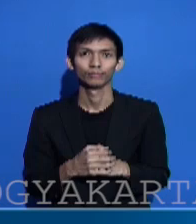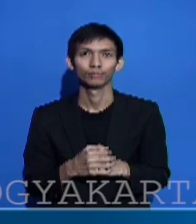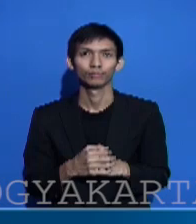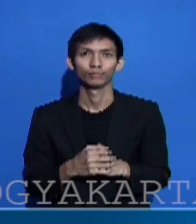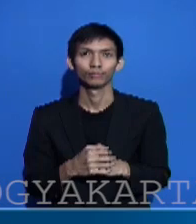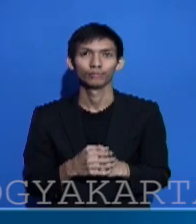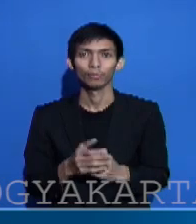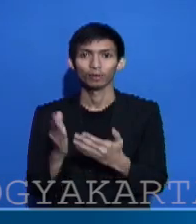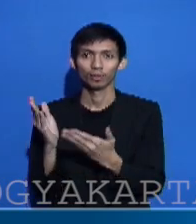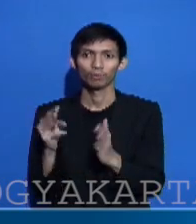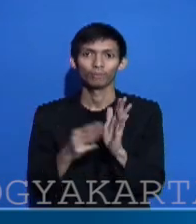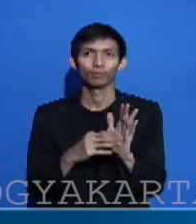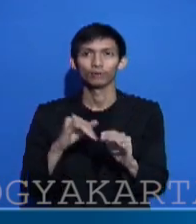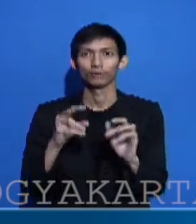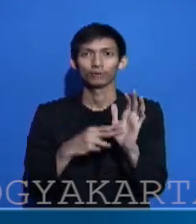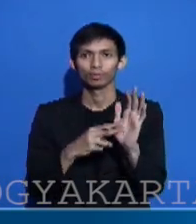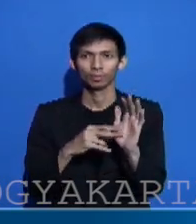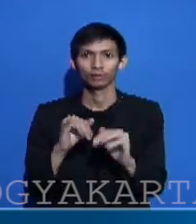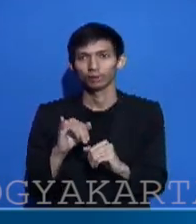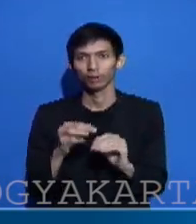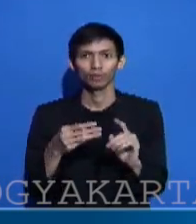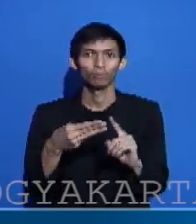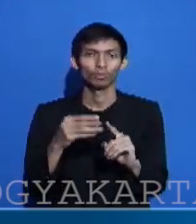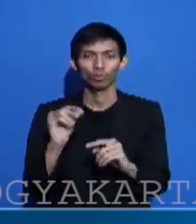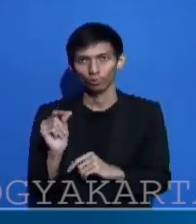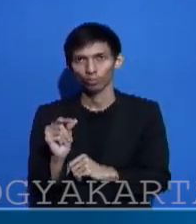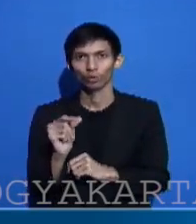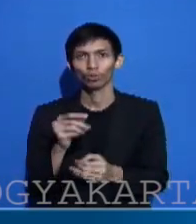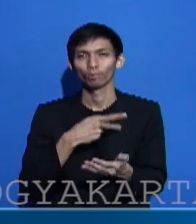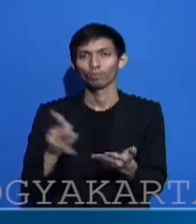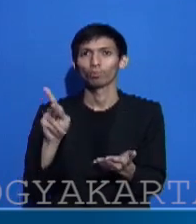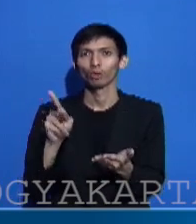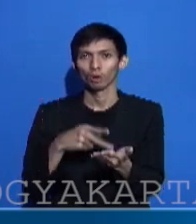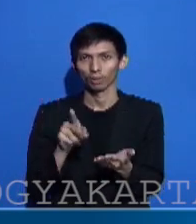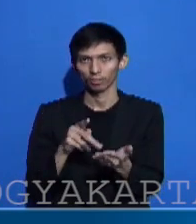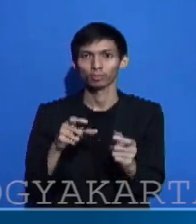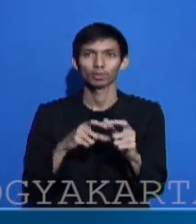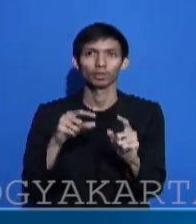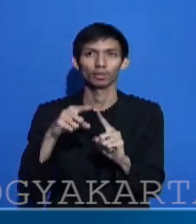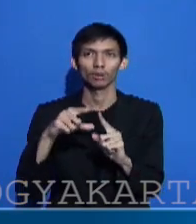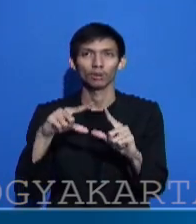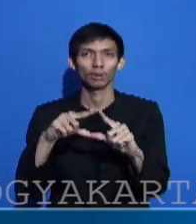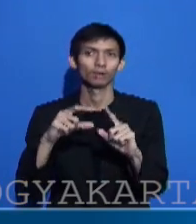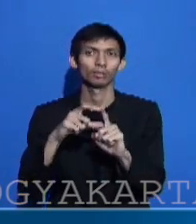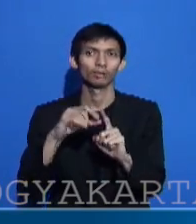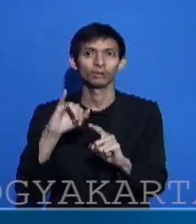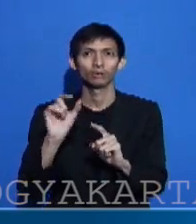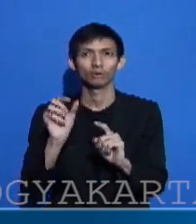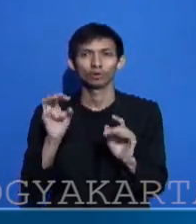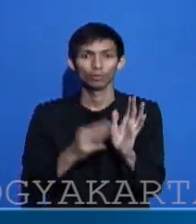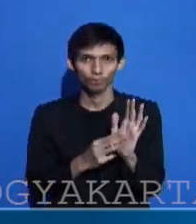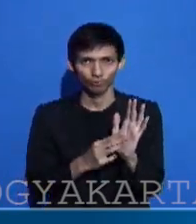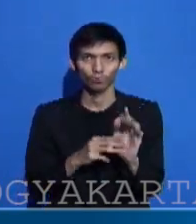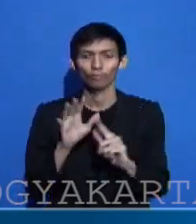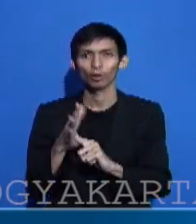Mini Batu Retno Festival pertama digelar di kandang sekolah sepak bola Batu Retno Stadium Wiyoro Banguntapan Bantul, Daerah Istimewa Yogyakarta.